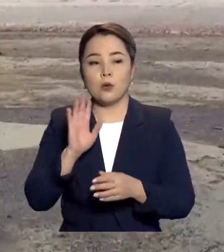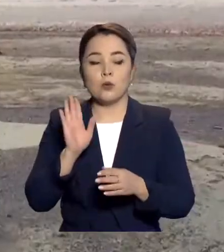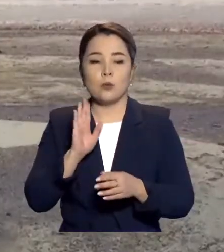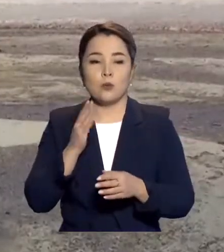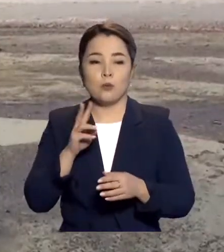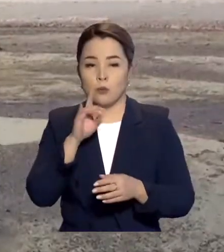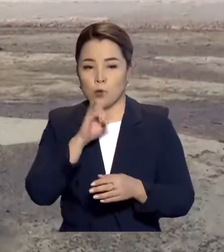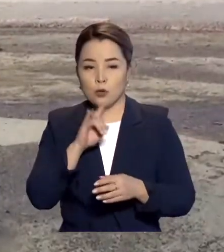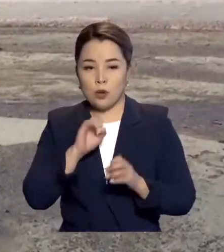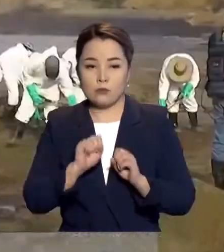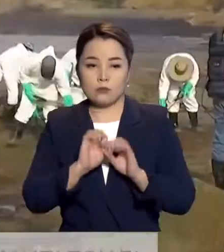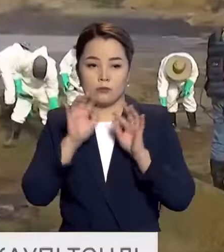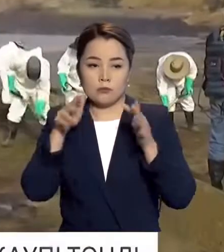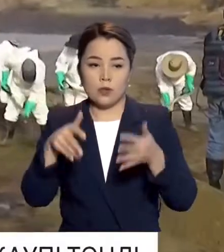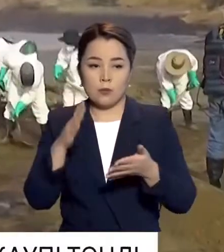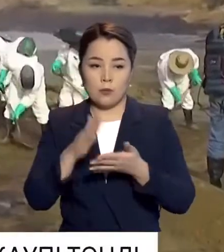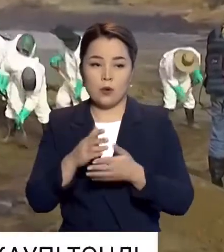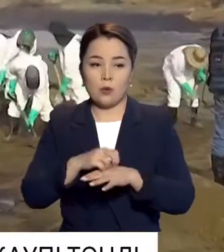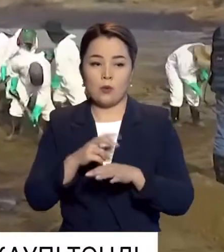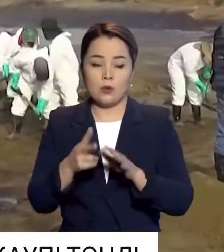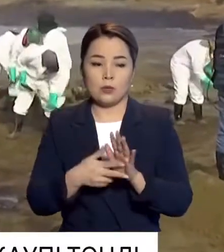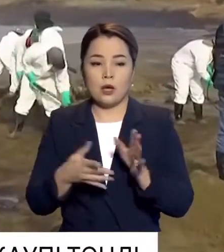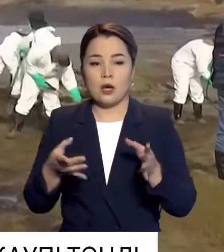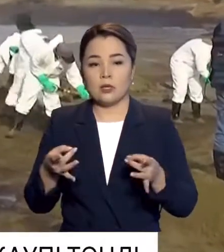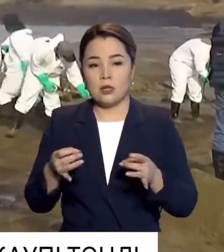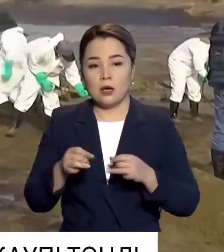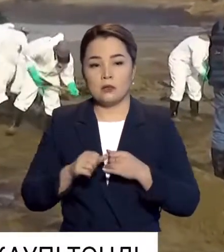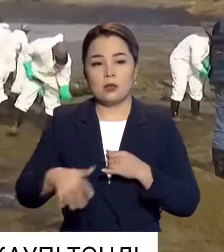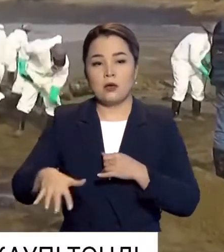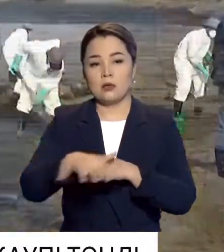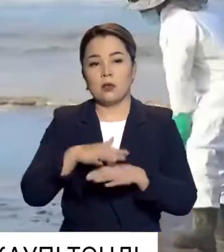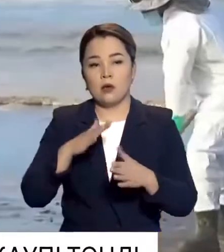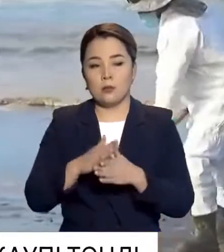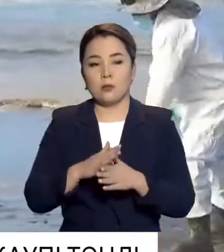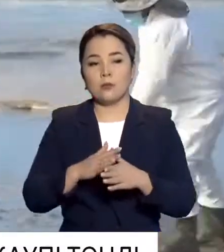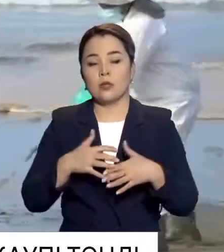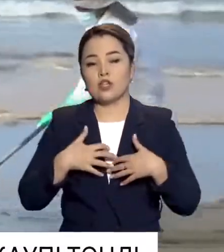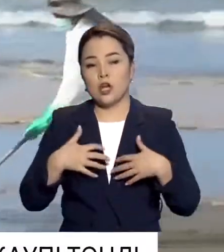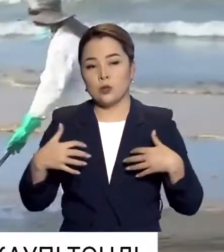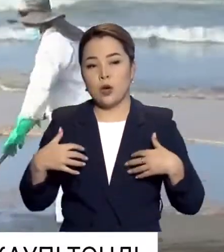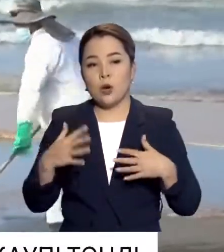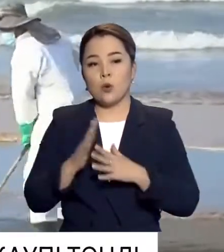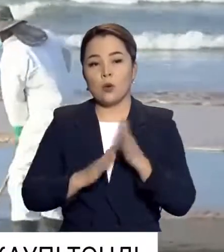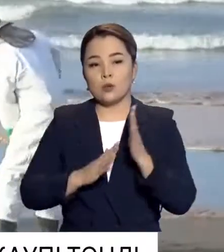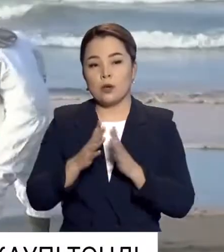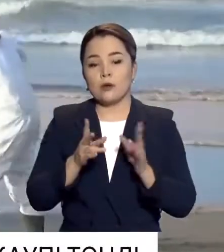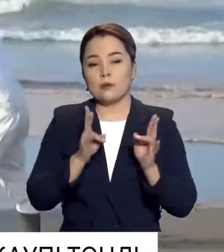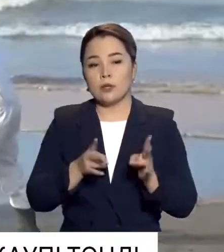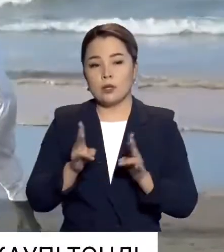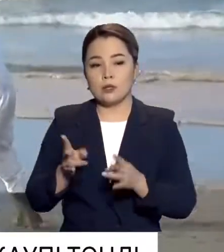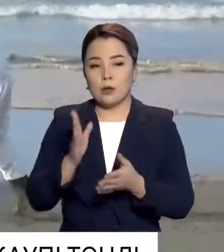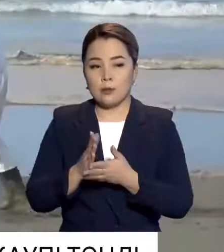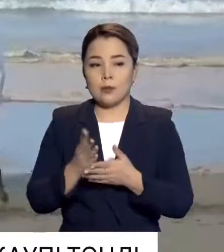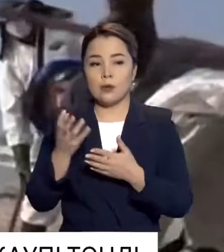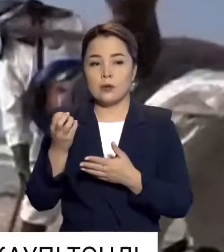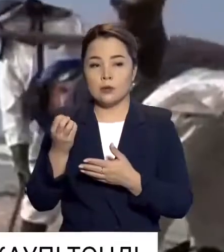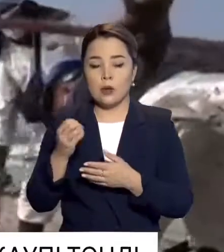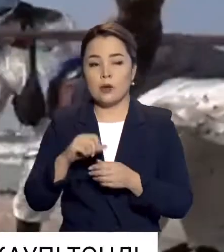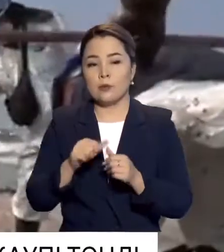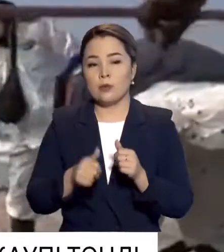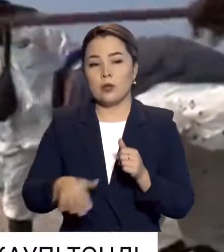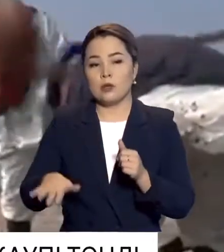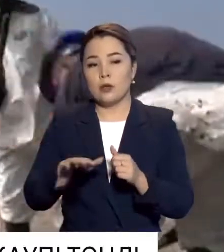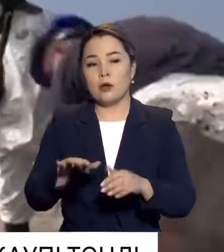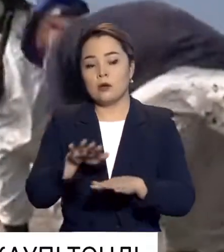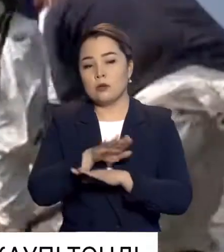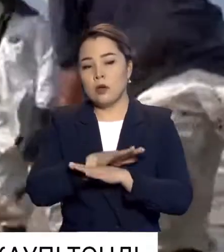еді. Шикізат 18 мың шаршы шақырымдай аумаққа тарап, жануарлар мен өсімдіктер әлемі зардап шекті. Жағалаудан әлі өлі